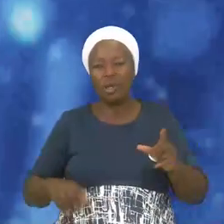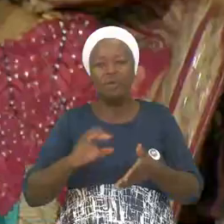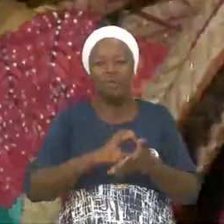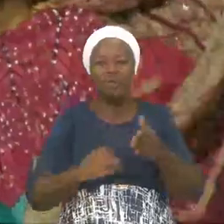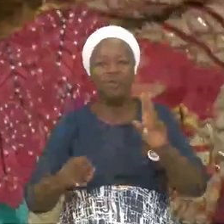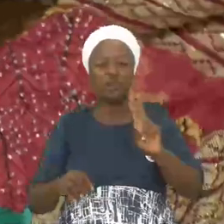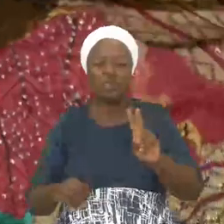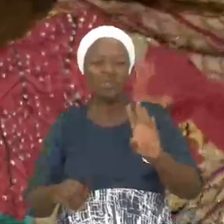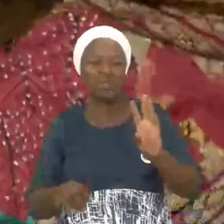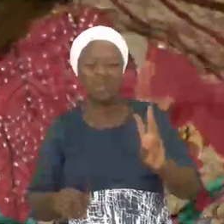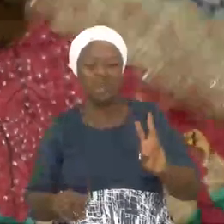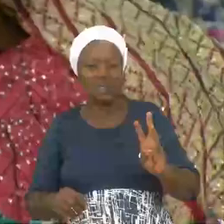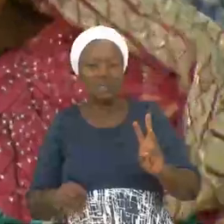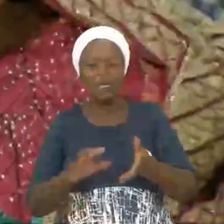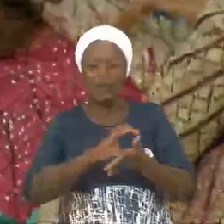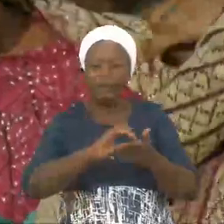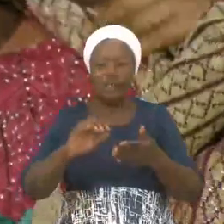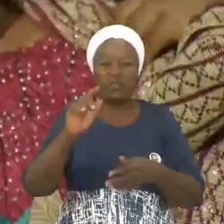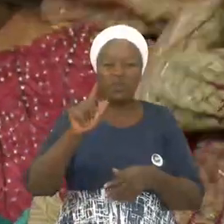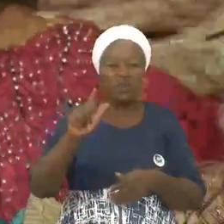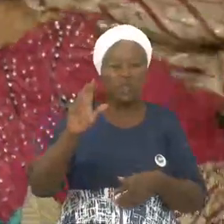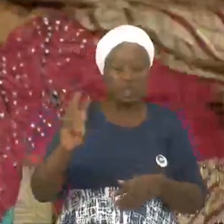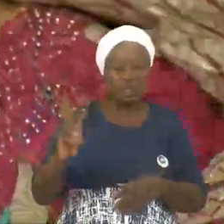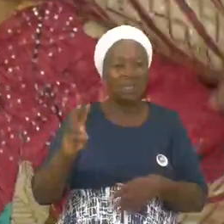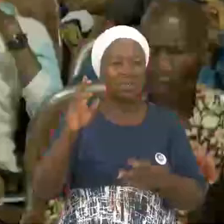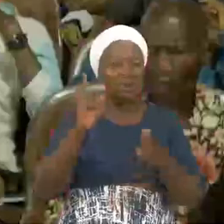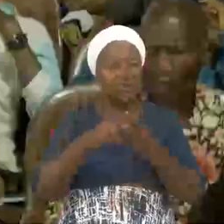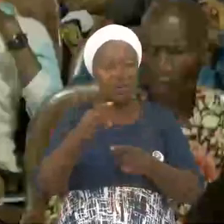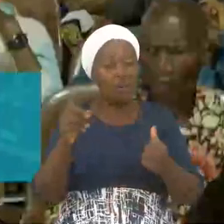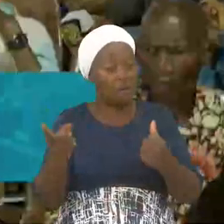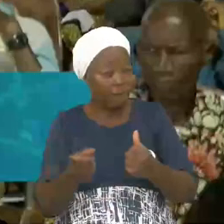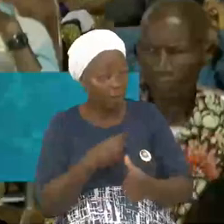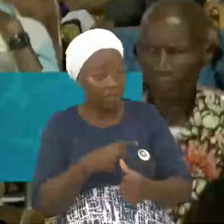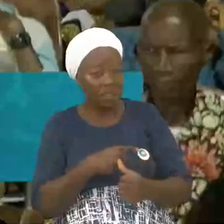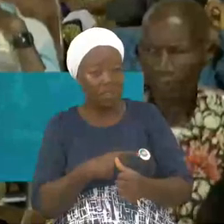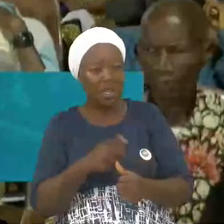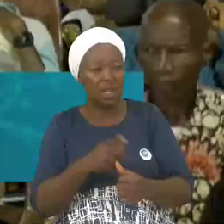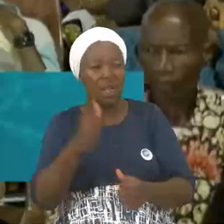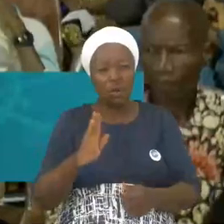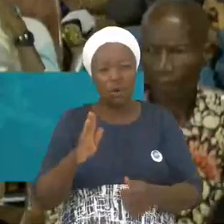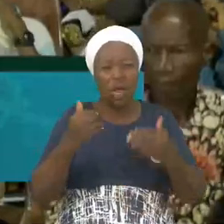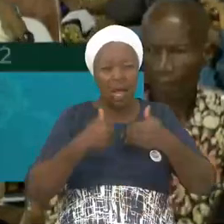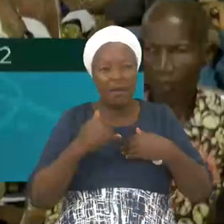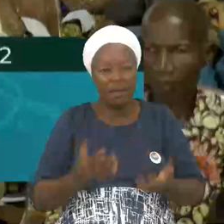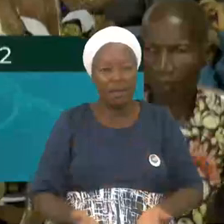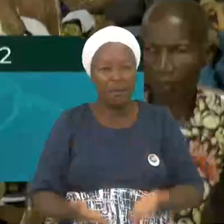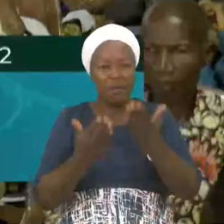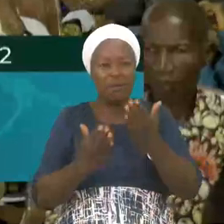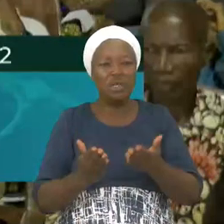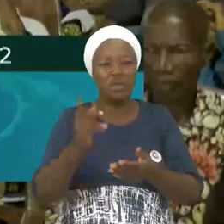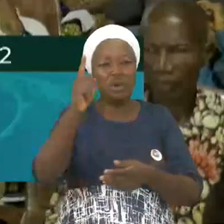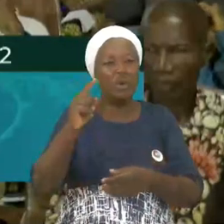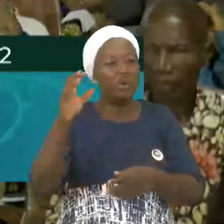viennent de la part du Seigneur. Voyez le verset 26. Verset 26. C'est à vous